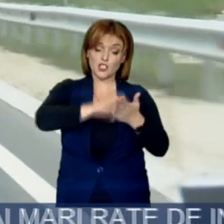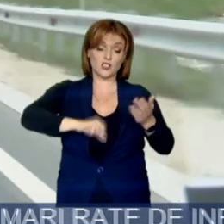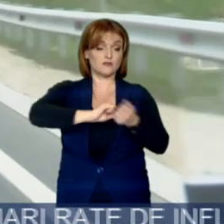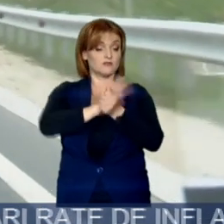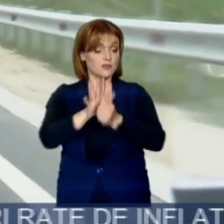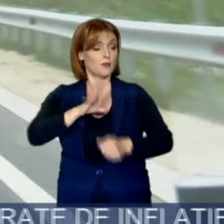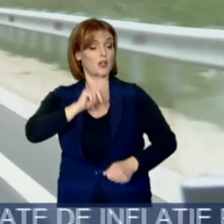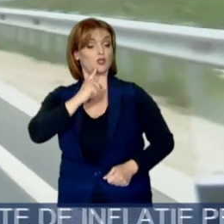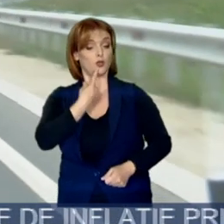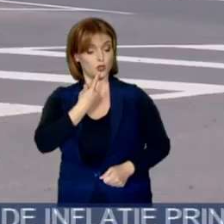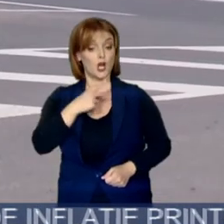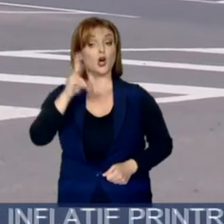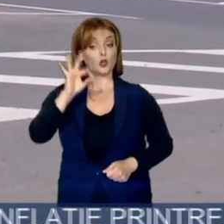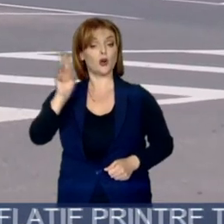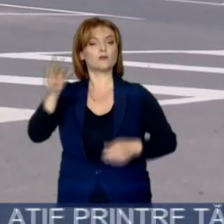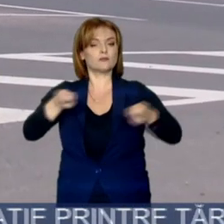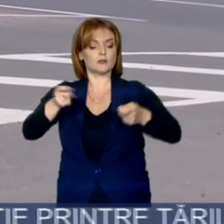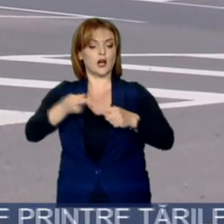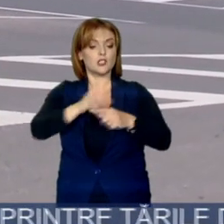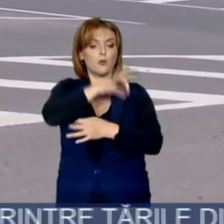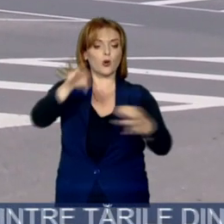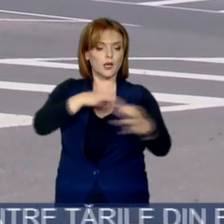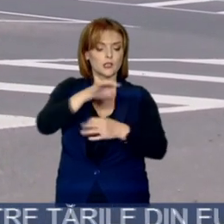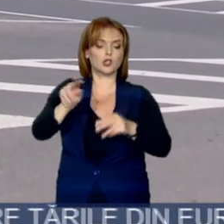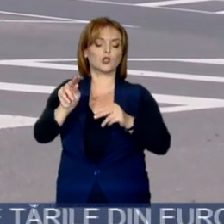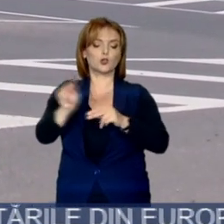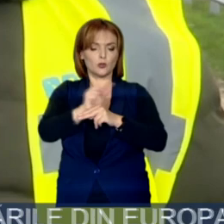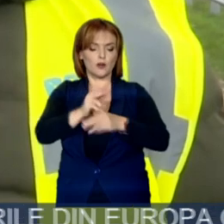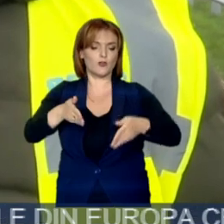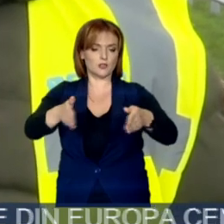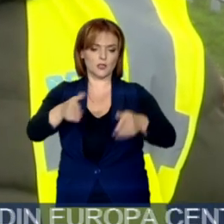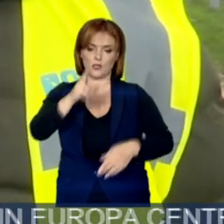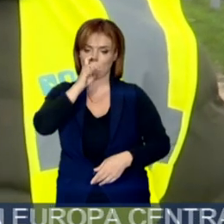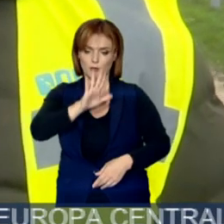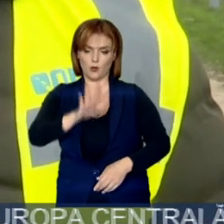complicații, totuși managerul de proiect susține că drumul a fost reparat temeinic.